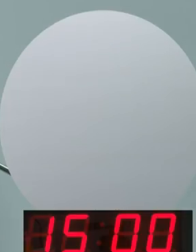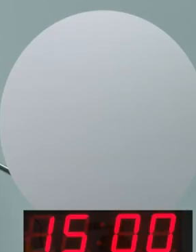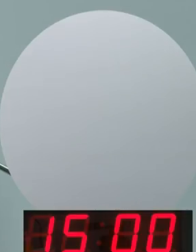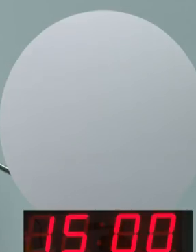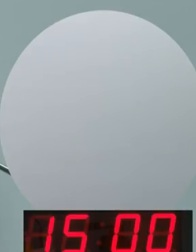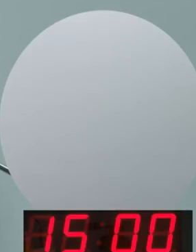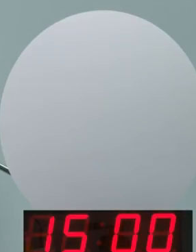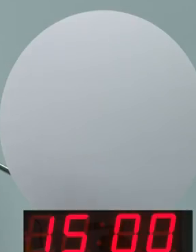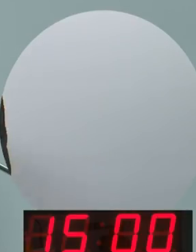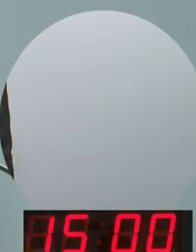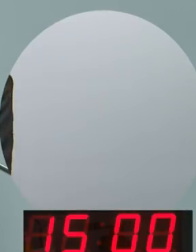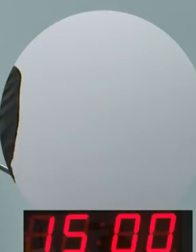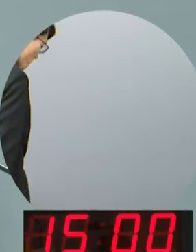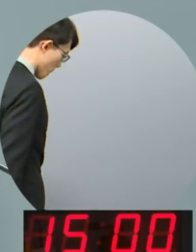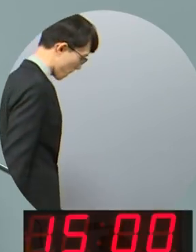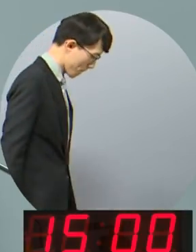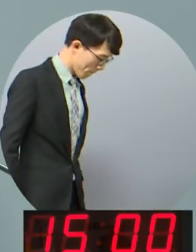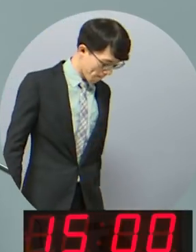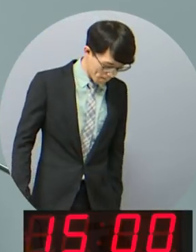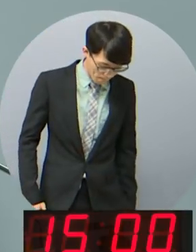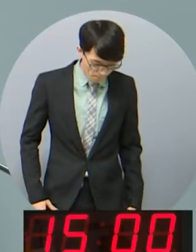见。